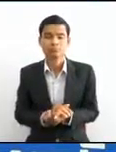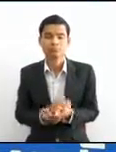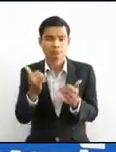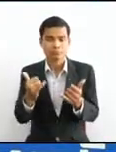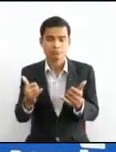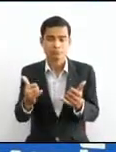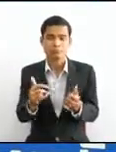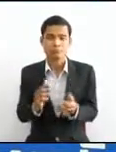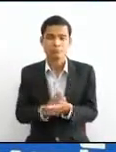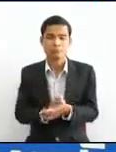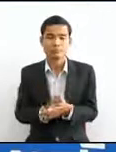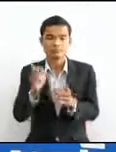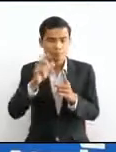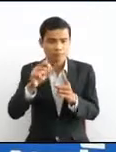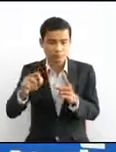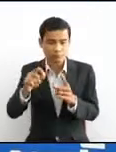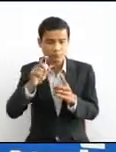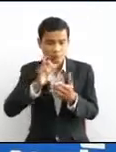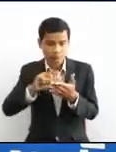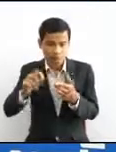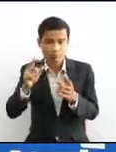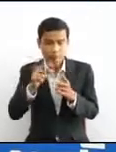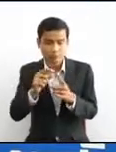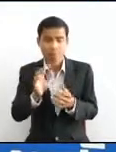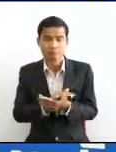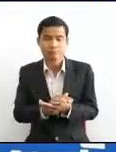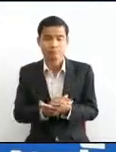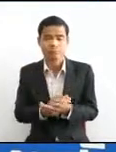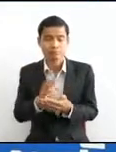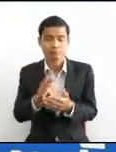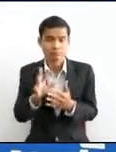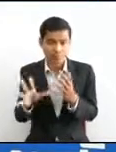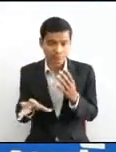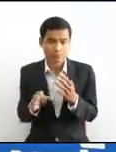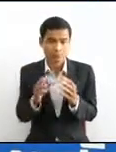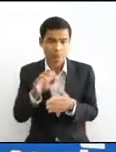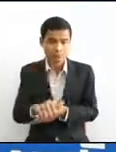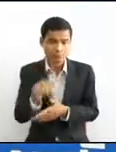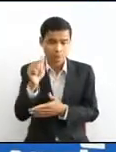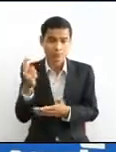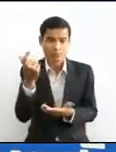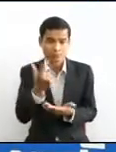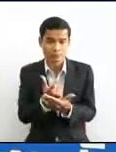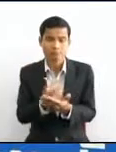là xem một biệt tiết nè chăm sẽ khlì ta triếm sẽ xe kết ác chân luôn ở đây cứ